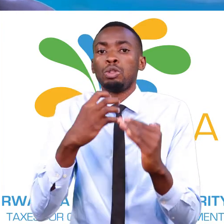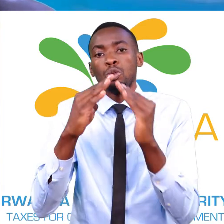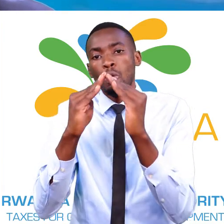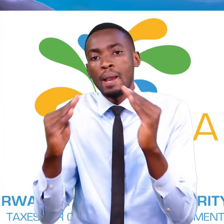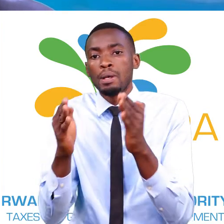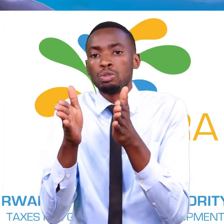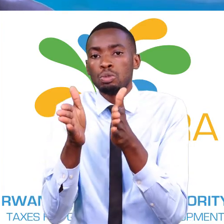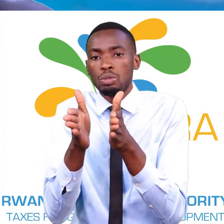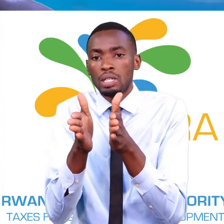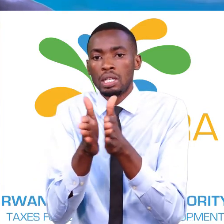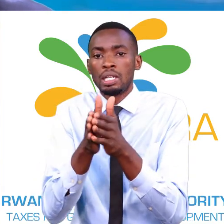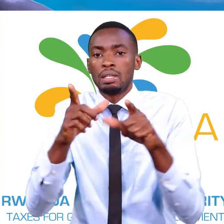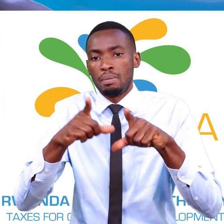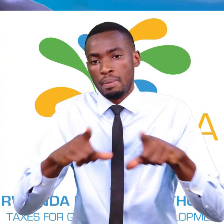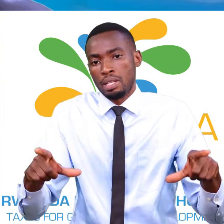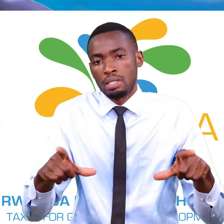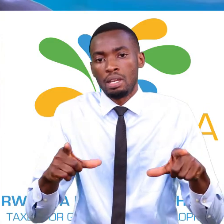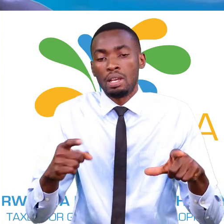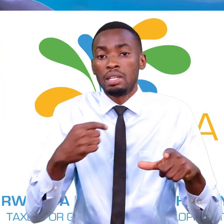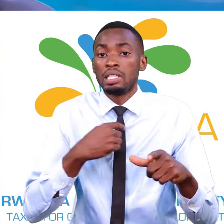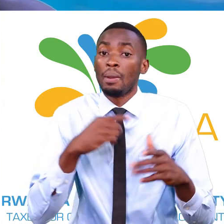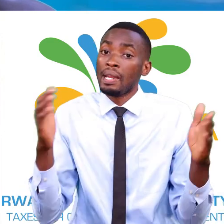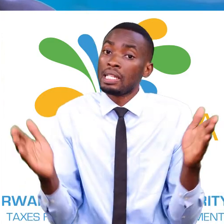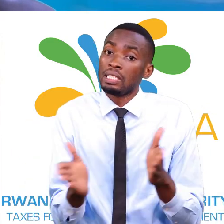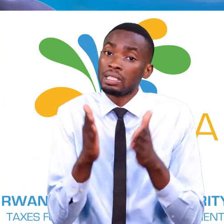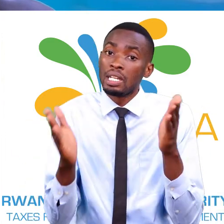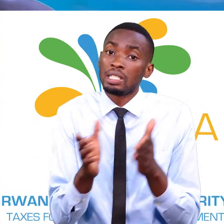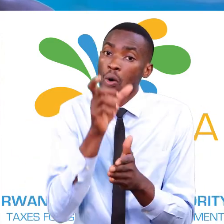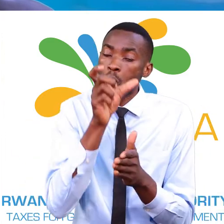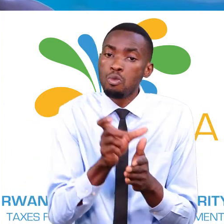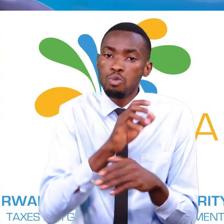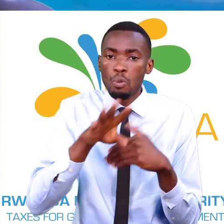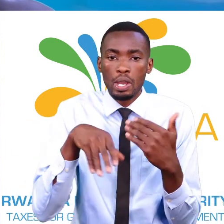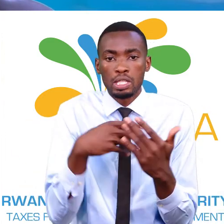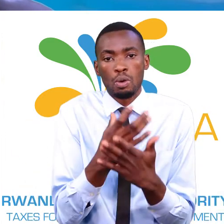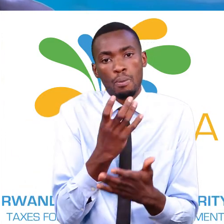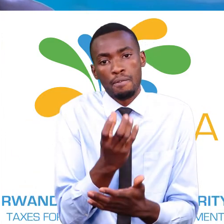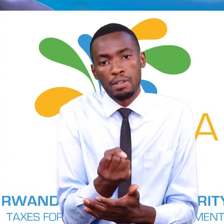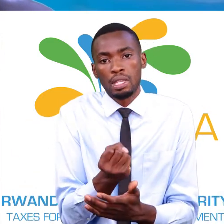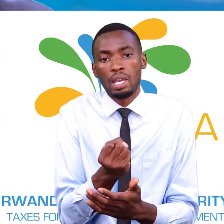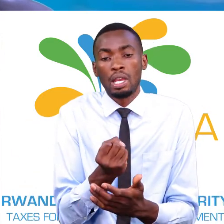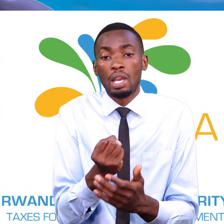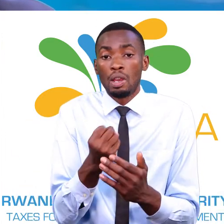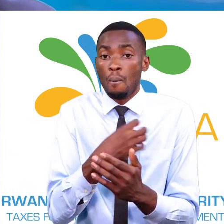se mesaje numva natanga ni uko nashishikariza buri wese urebwa n'uwo musoro ufite umutungo